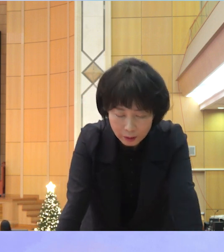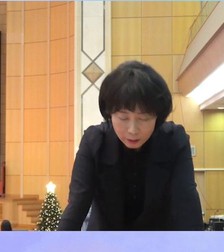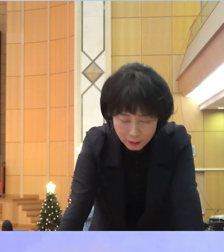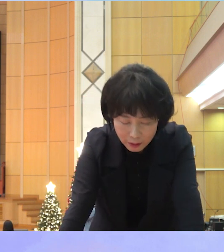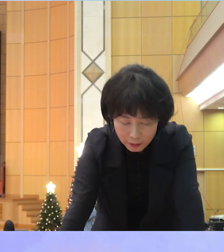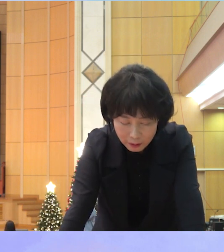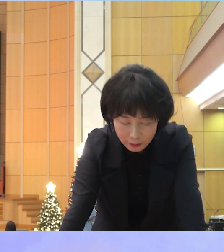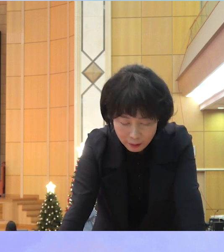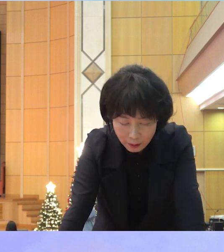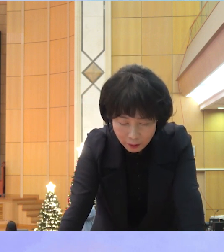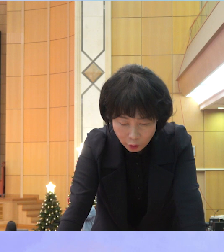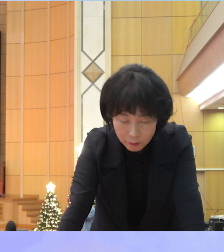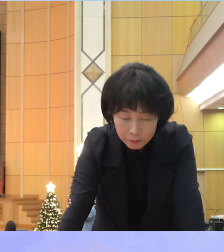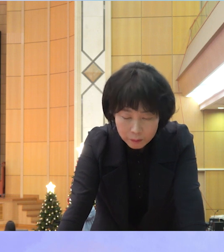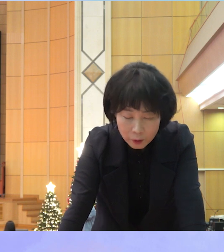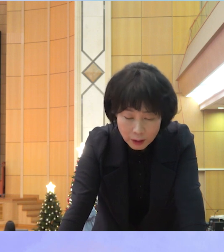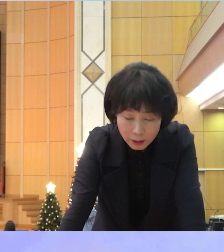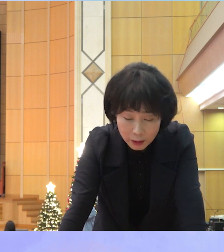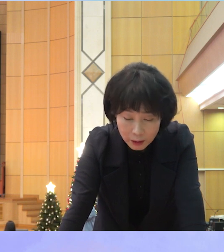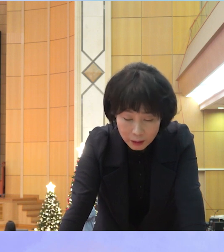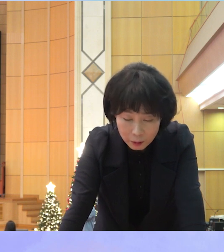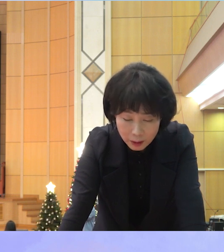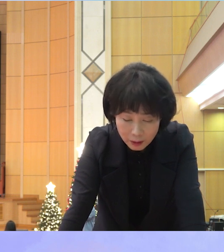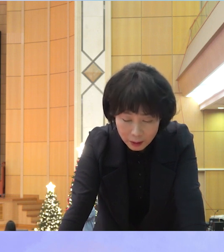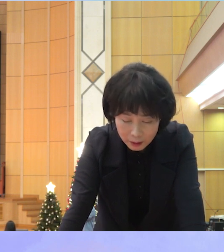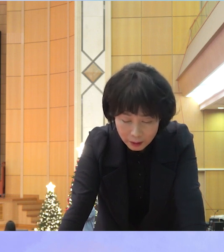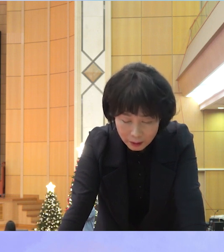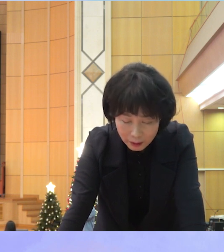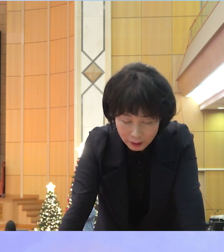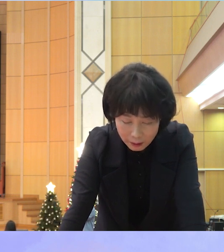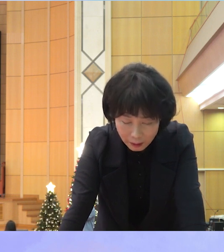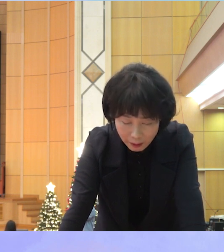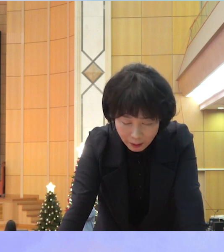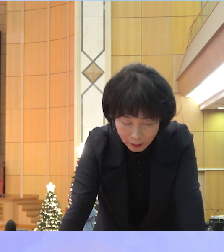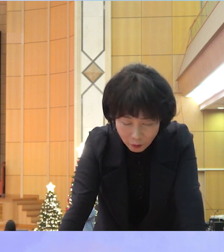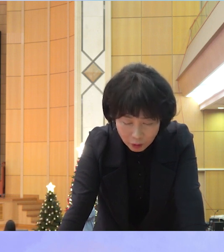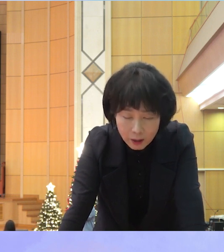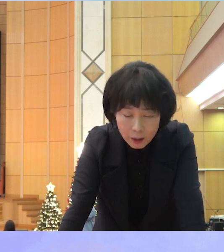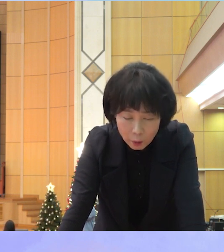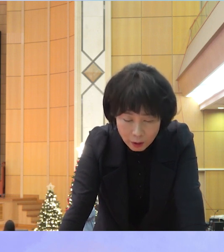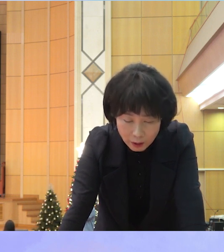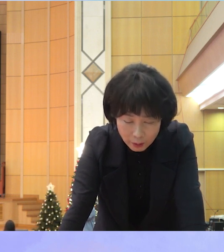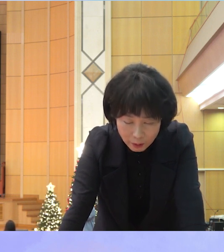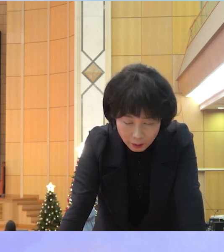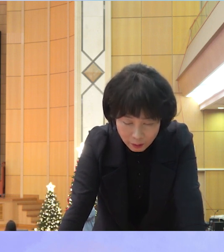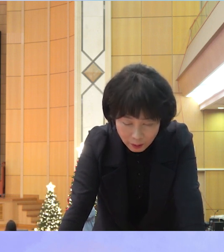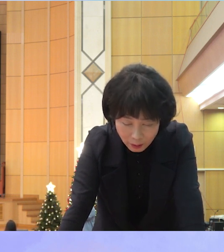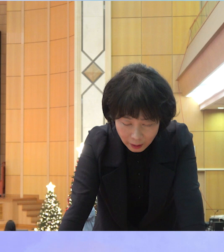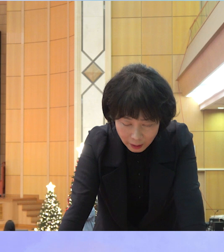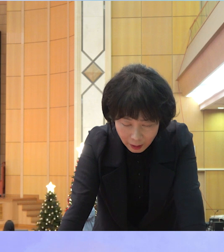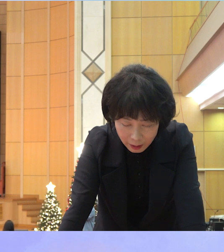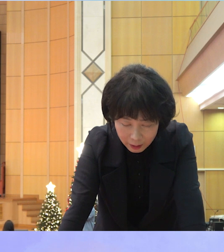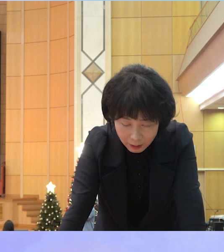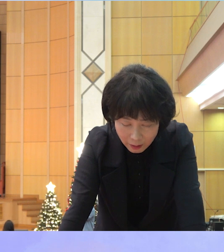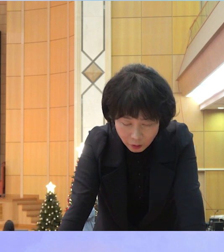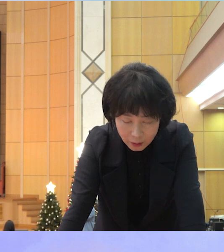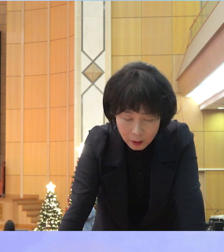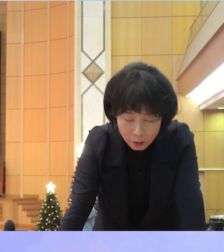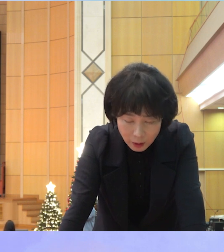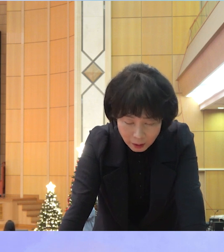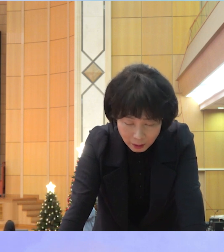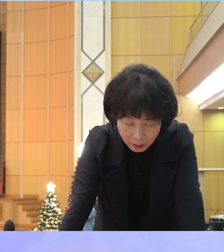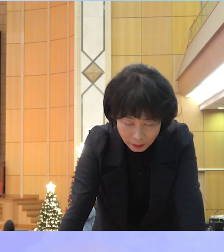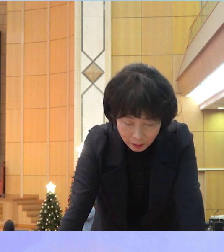주께서 나의 가는 길을 인도해 주시옵소서. 능력의 손으로 도와주시옵소서.